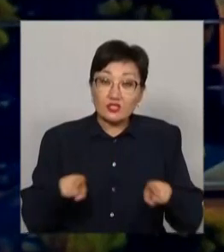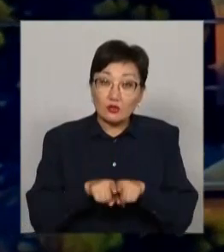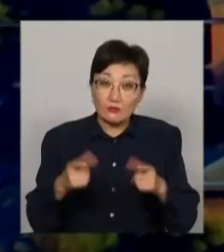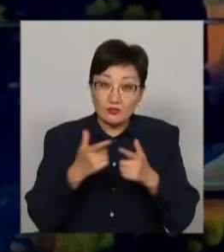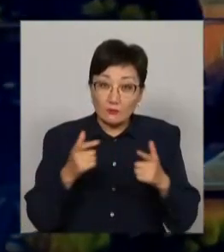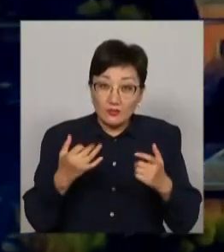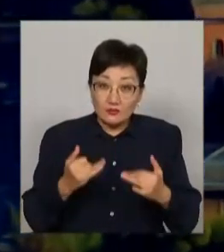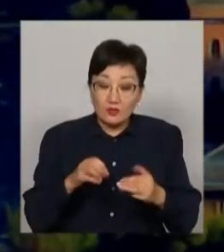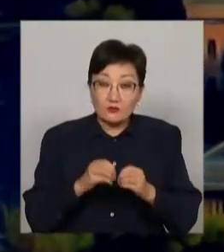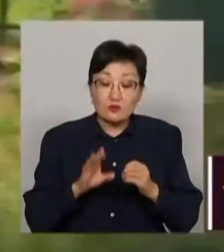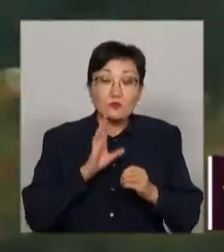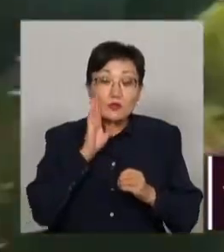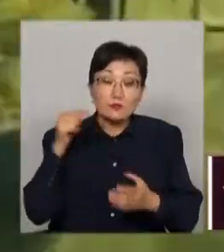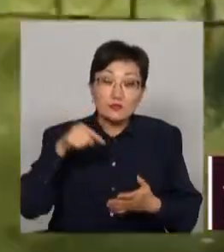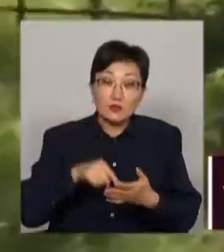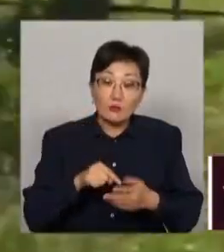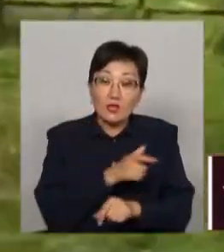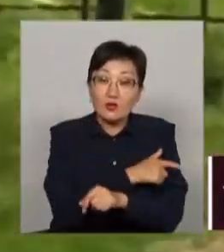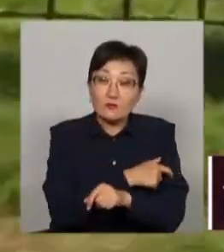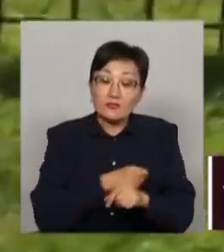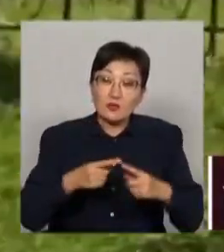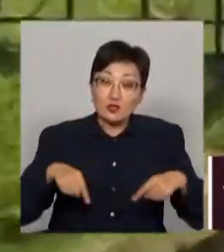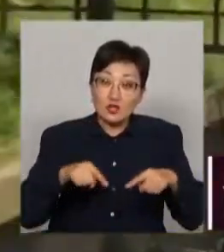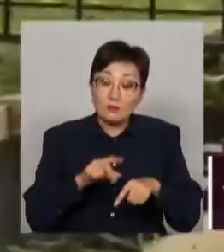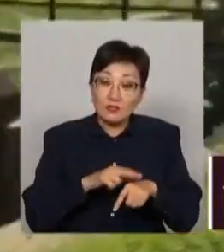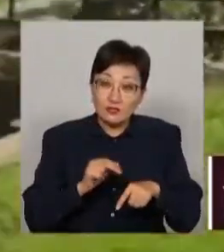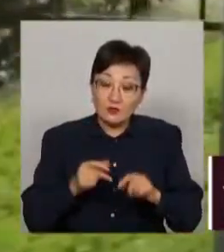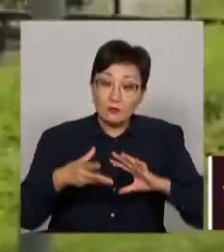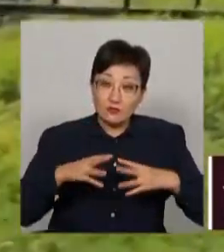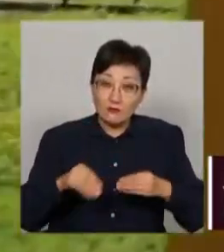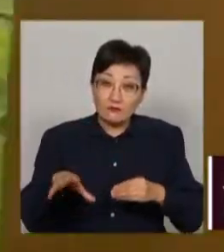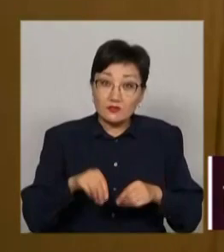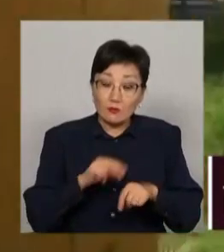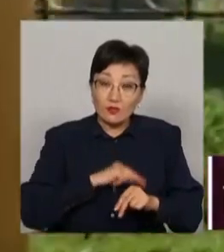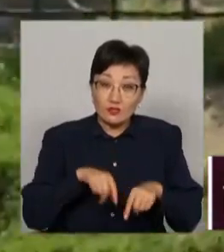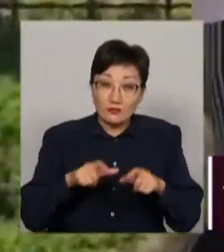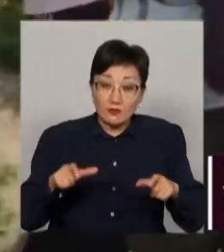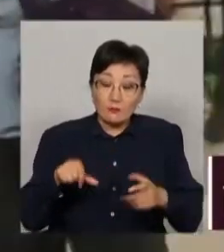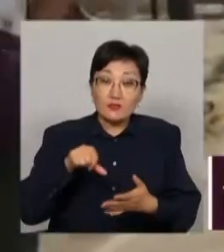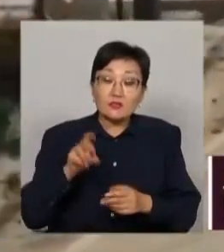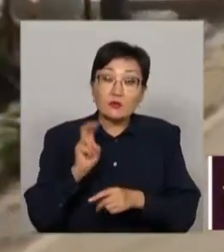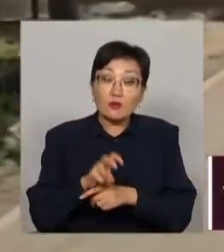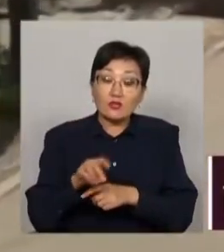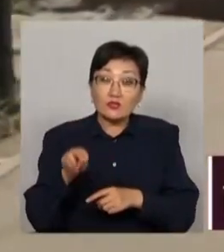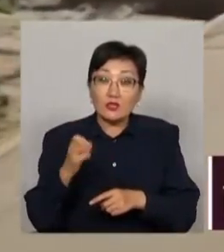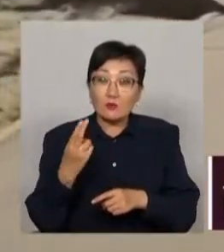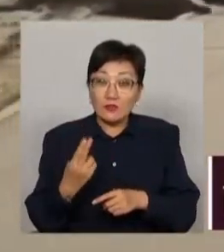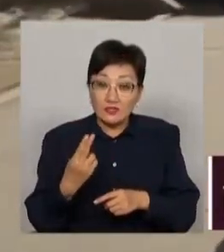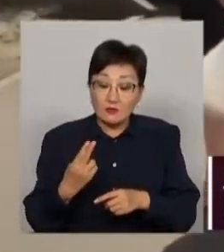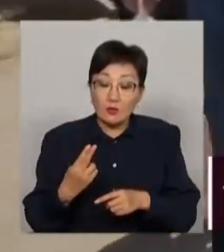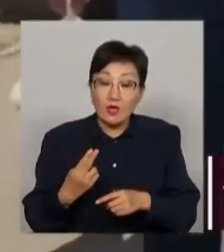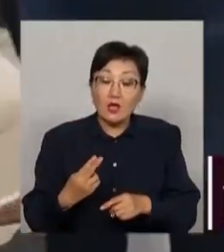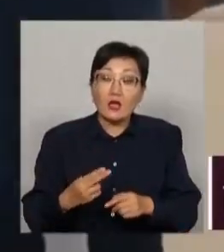сообщение сегодня в 10 утра поступило в дежурную часть полиции. В результате всех сотрудников и посетителей ТРЦ в экстренном